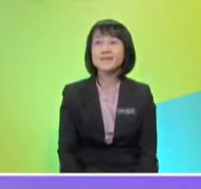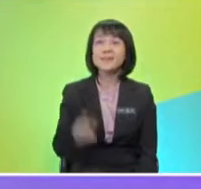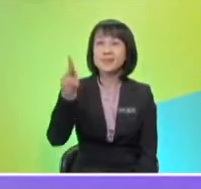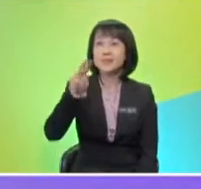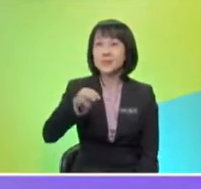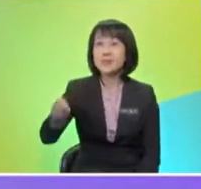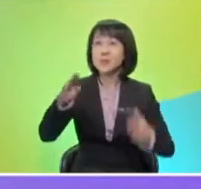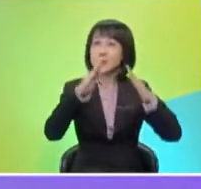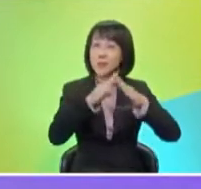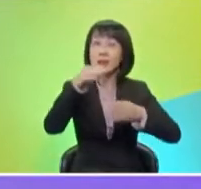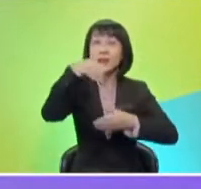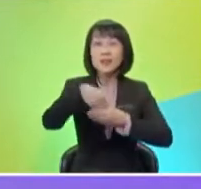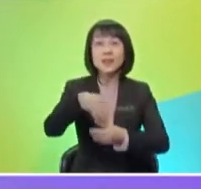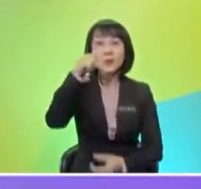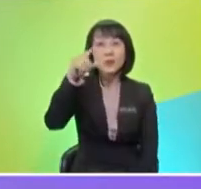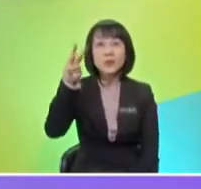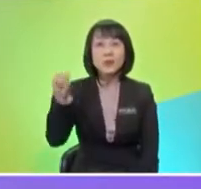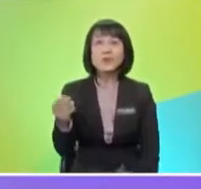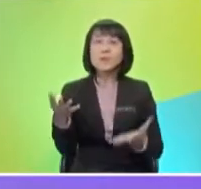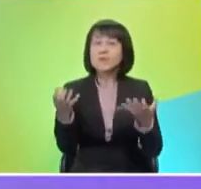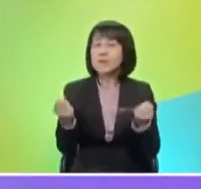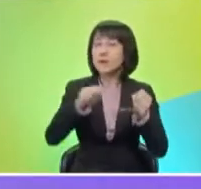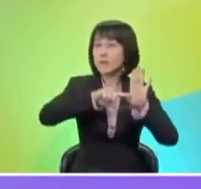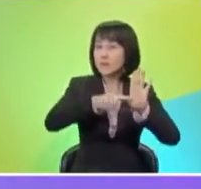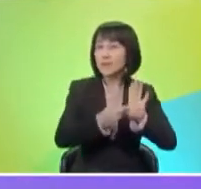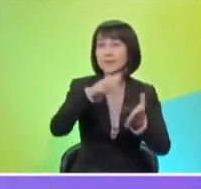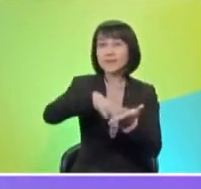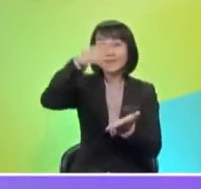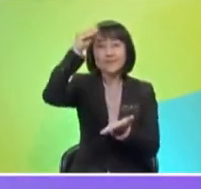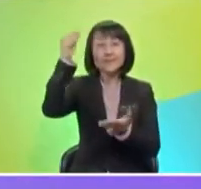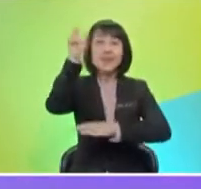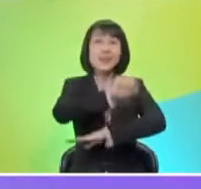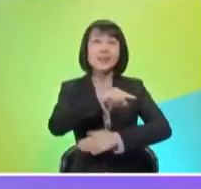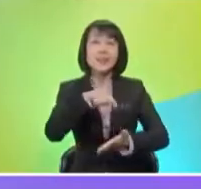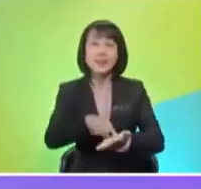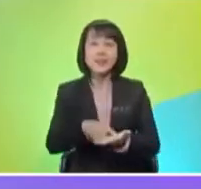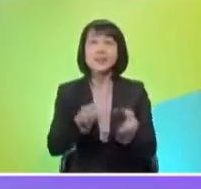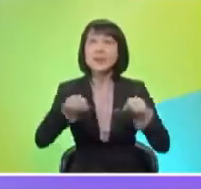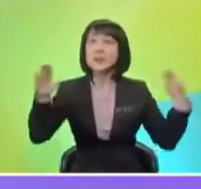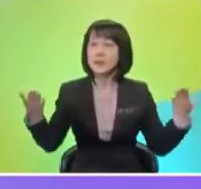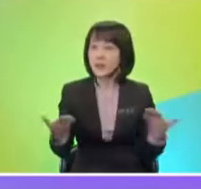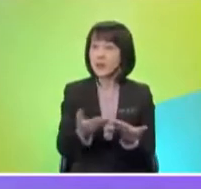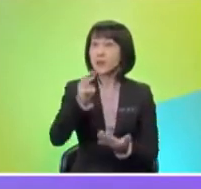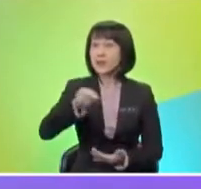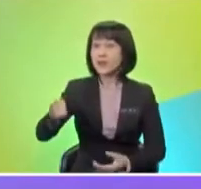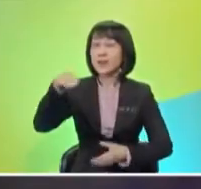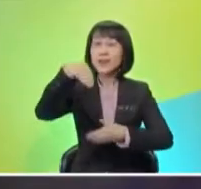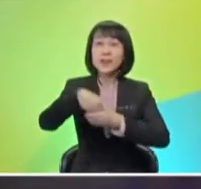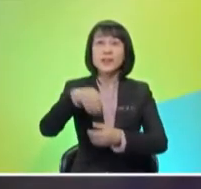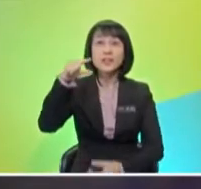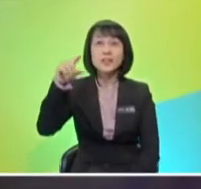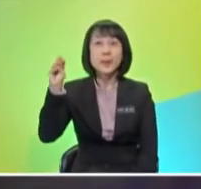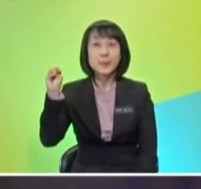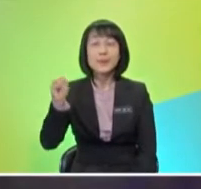di Google Mik juga sudah tidak sampai memulihkan pembelajaran kita pada hari ini polisi kuperkenalkan murid-murid di Google